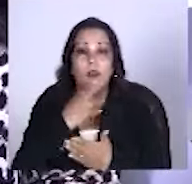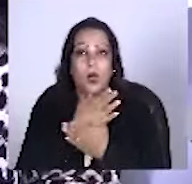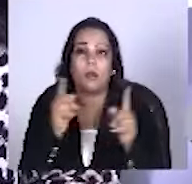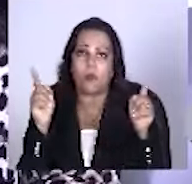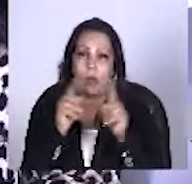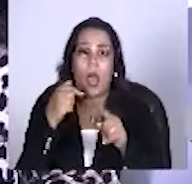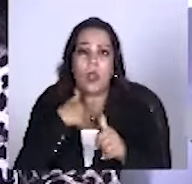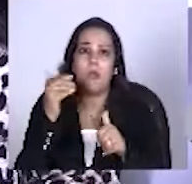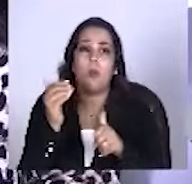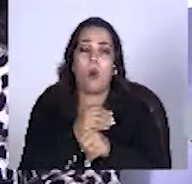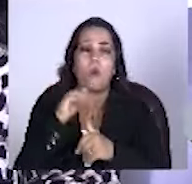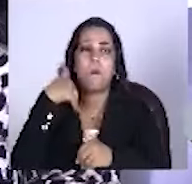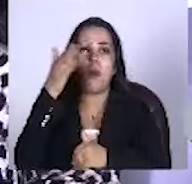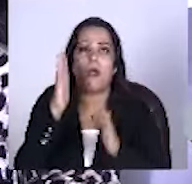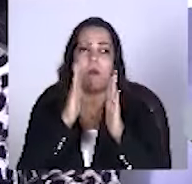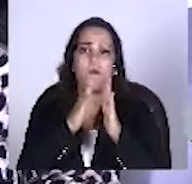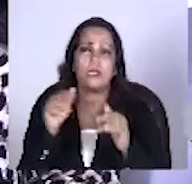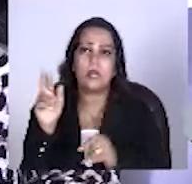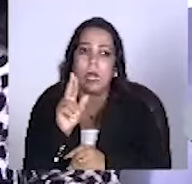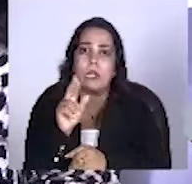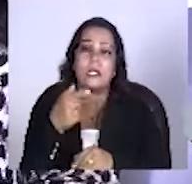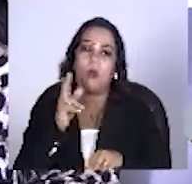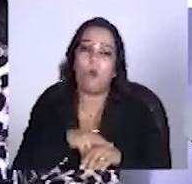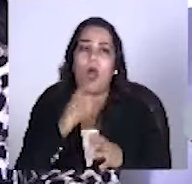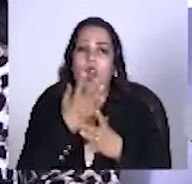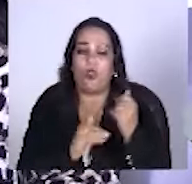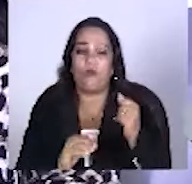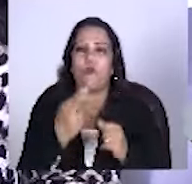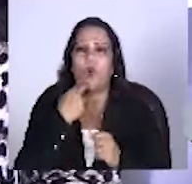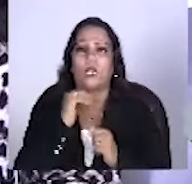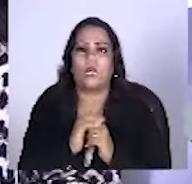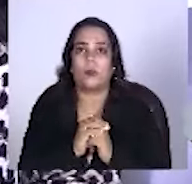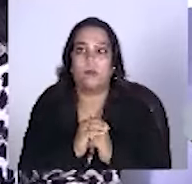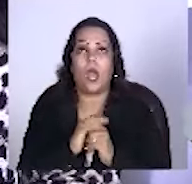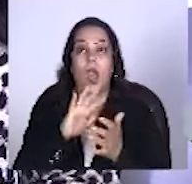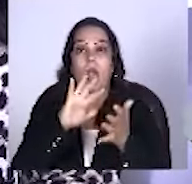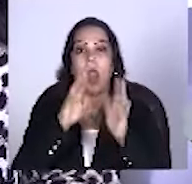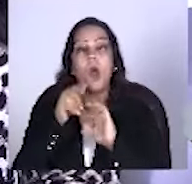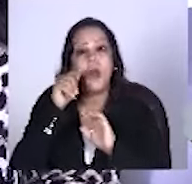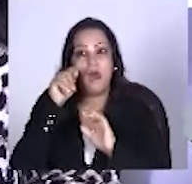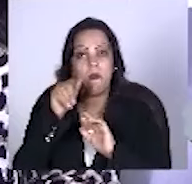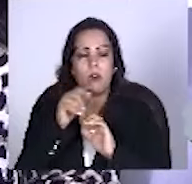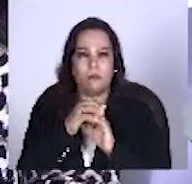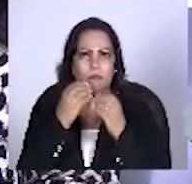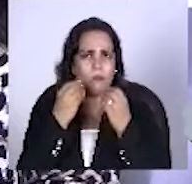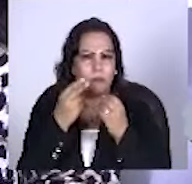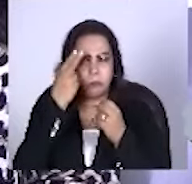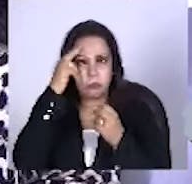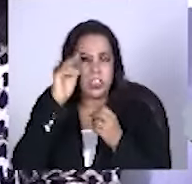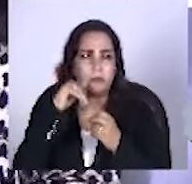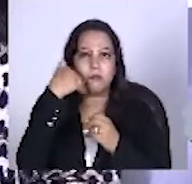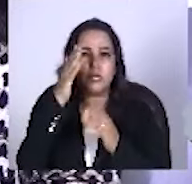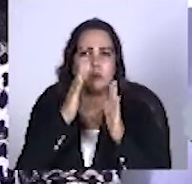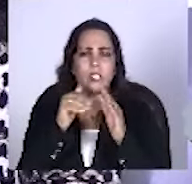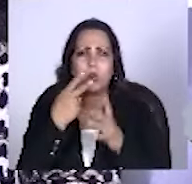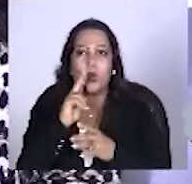باختصار انا متجوز خارج مصر كنسي وعندي طفل ولد لو في اي حاجه داخل يعني خارج مصر كنسي